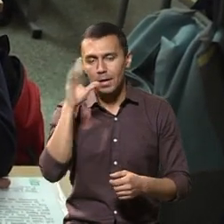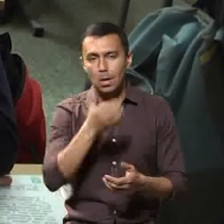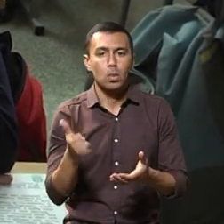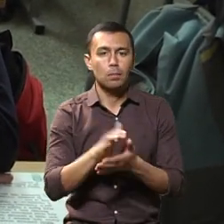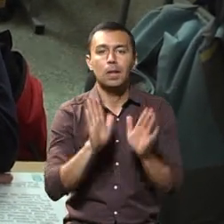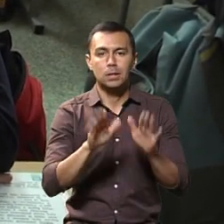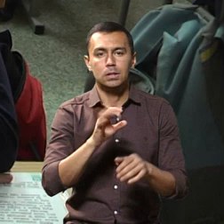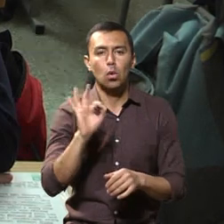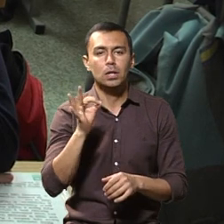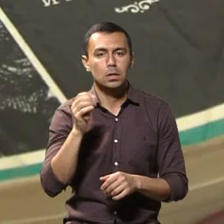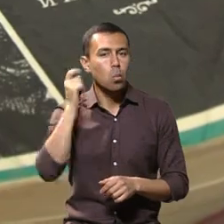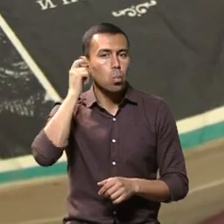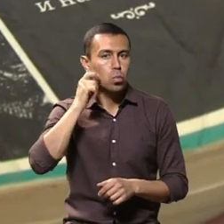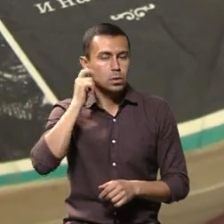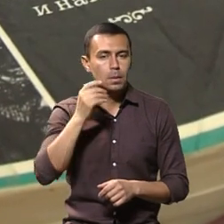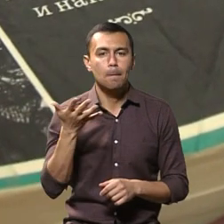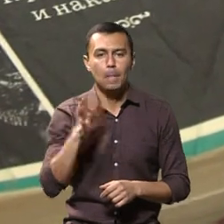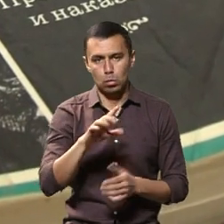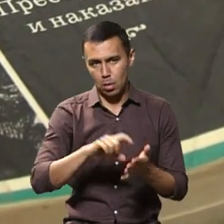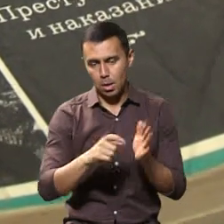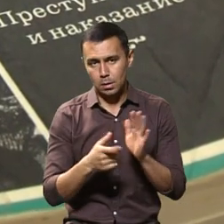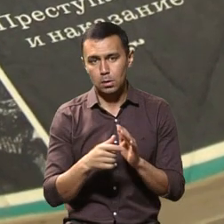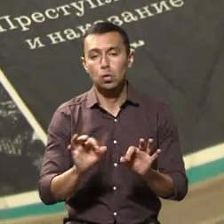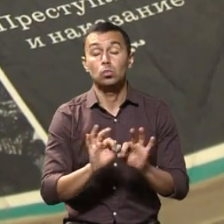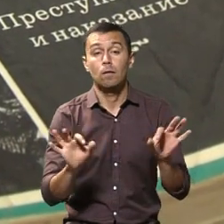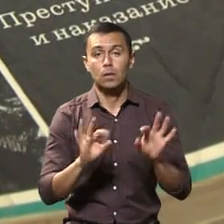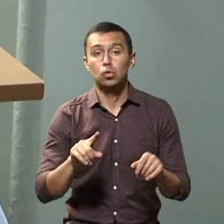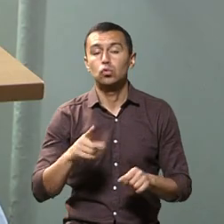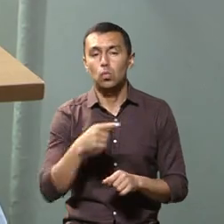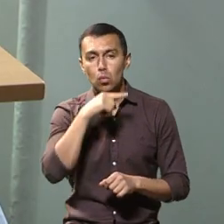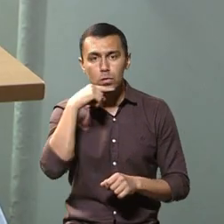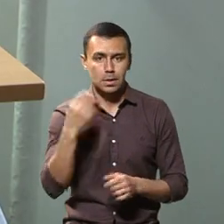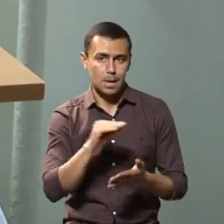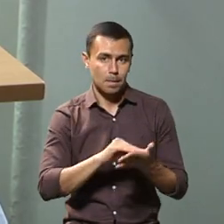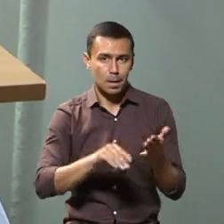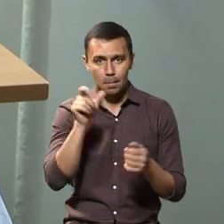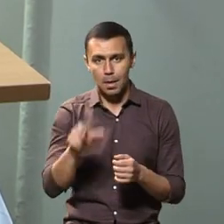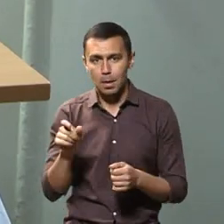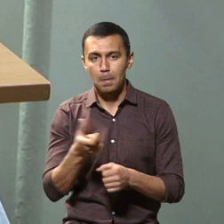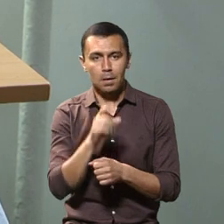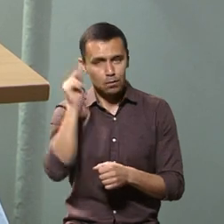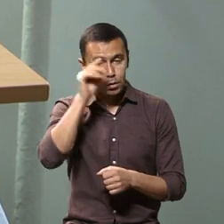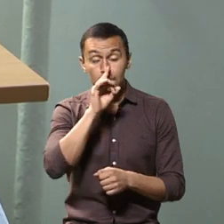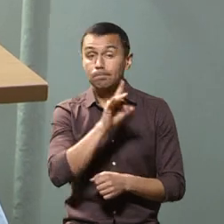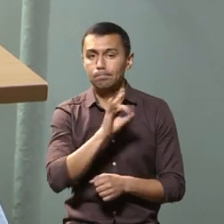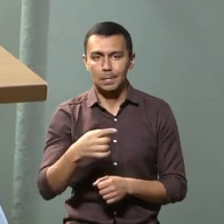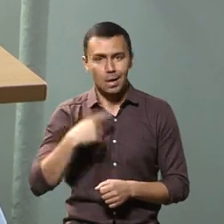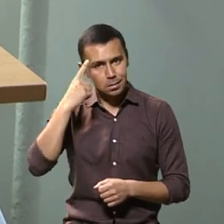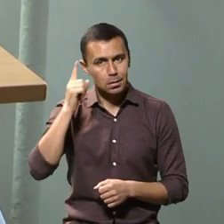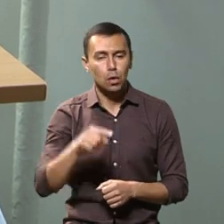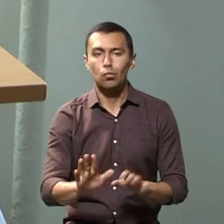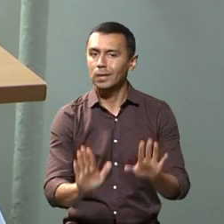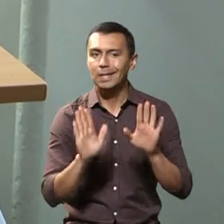познайомитися лише з Олександром Пушкіним в 5 класі. Розповідають, чому російських письменників більше не вчать. Я знаю